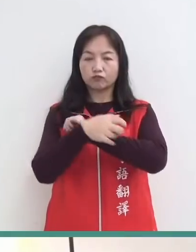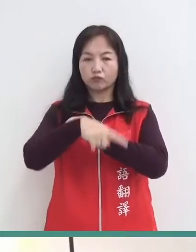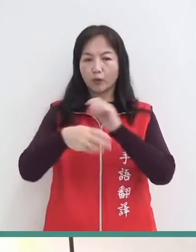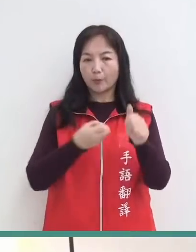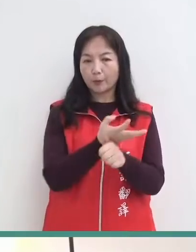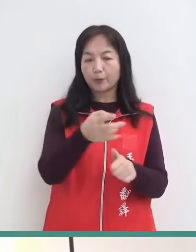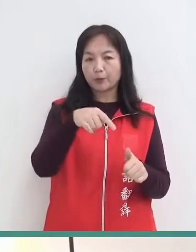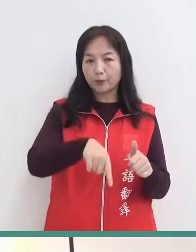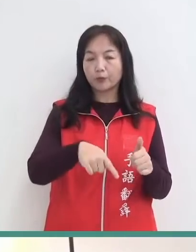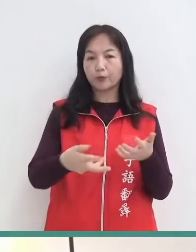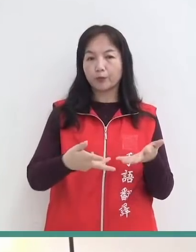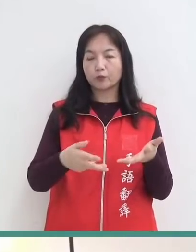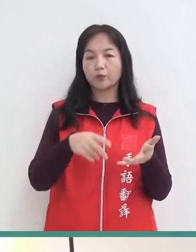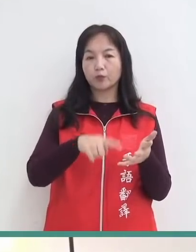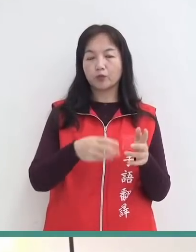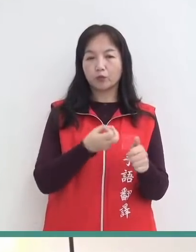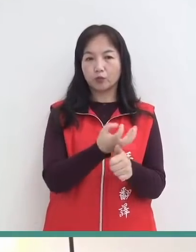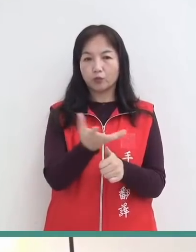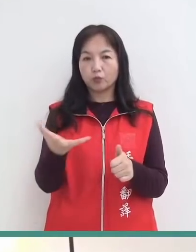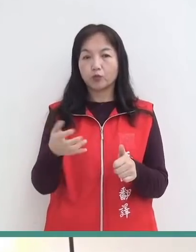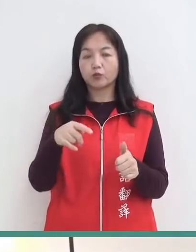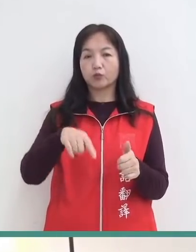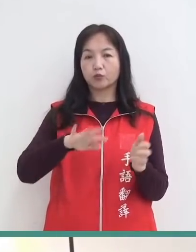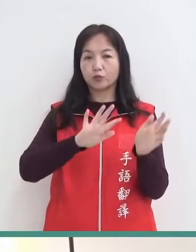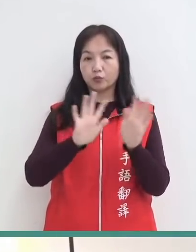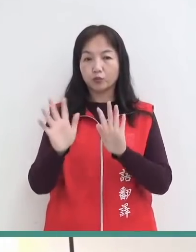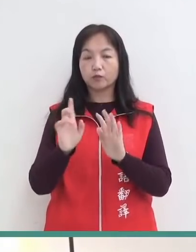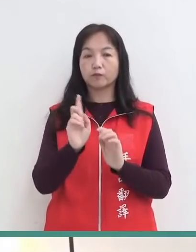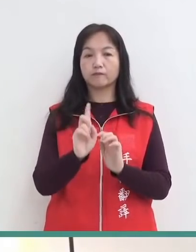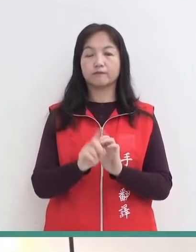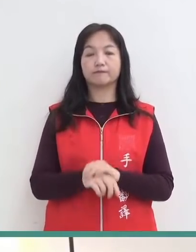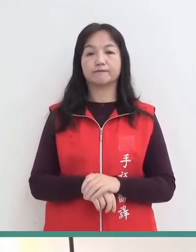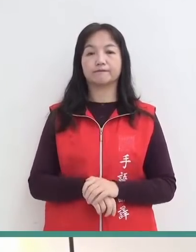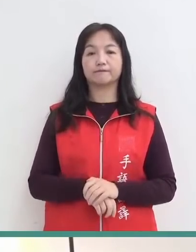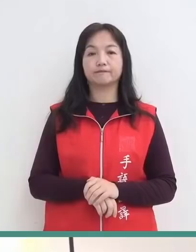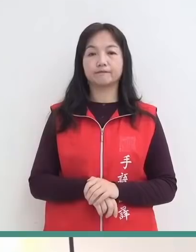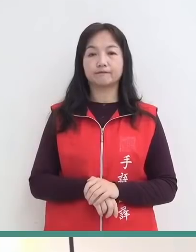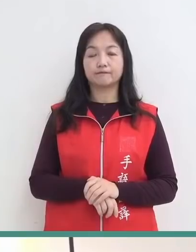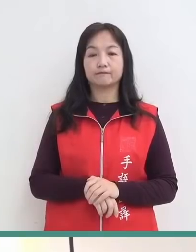播链，那么它的传播的这个